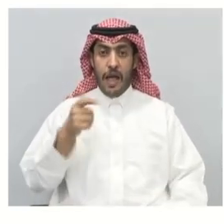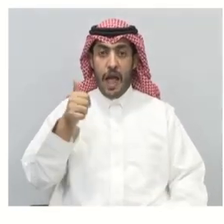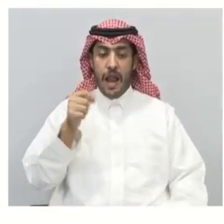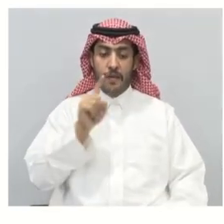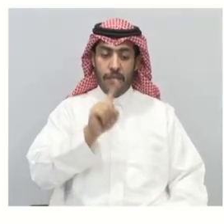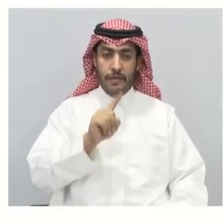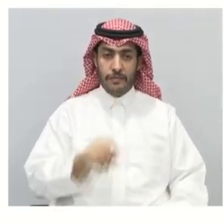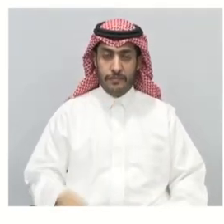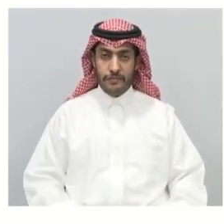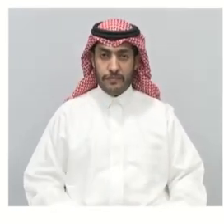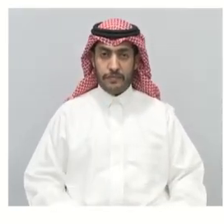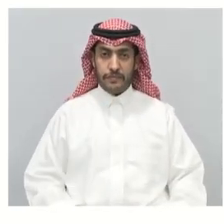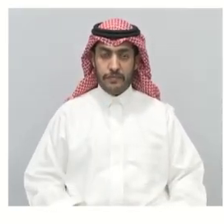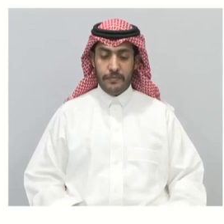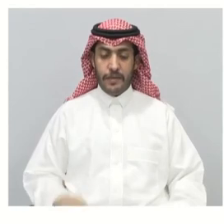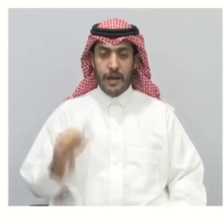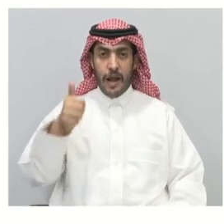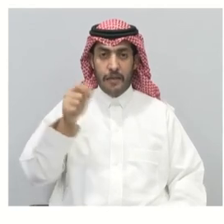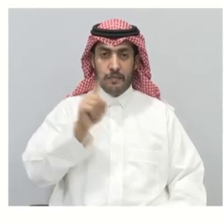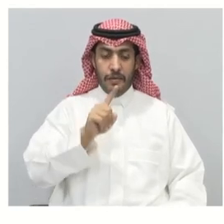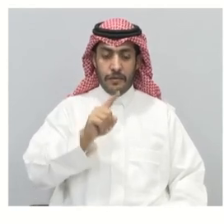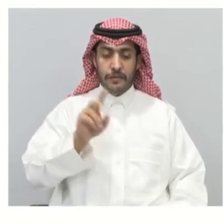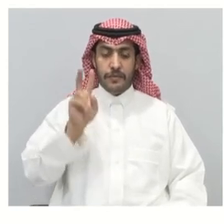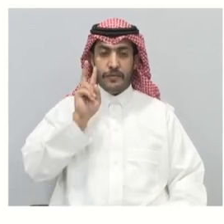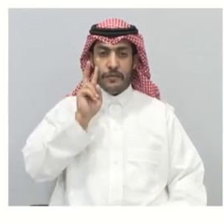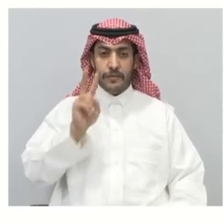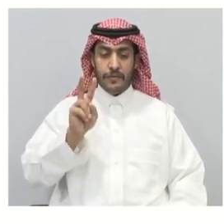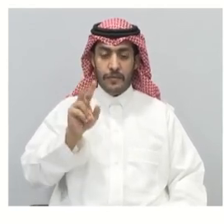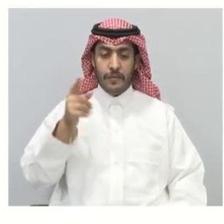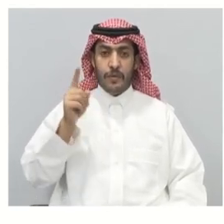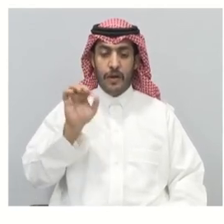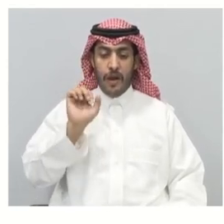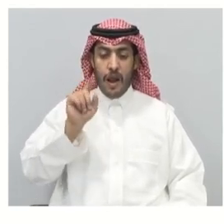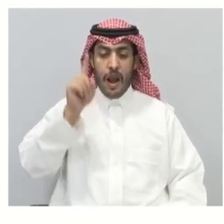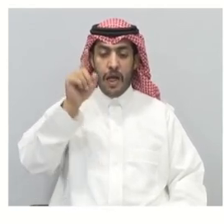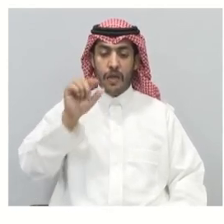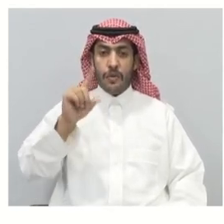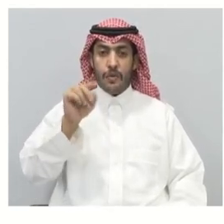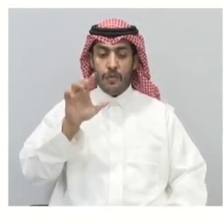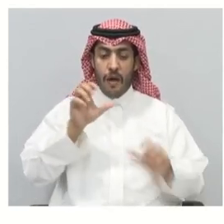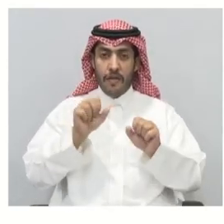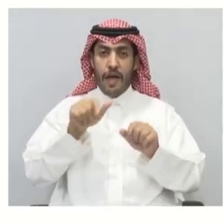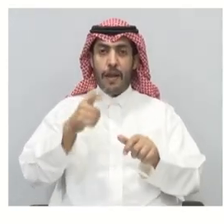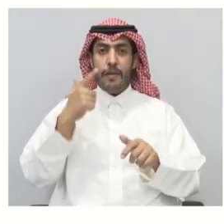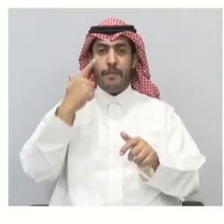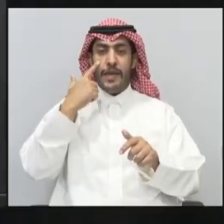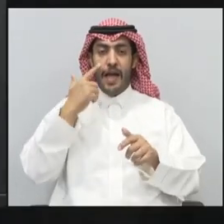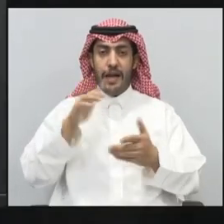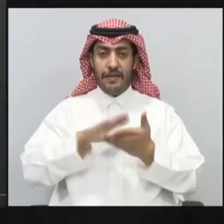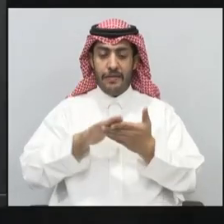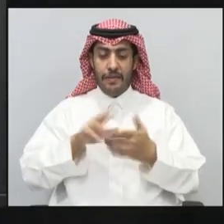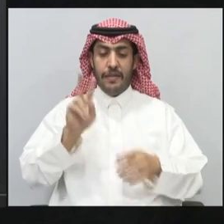الف وباء الف لاحظ هنا واحد لله در المحافظين على البيئه